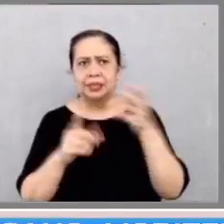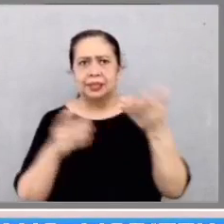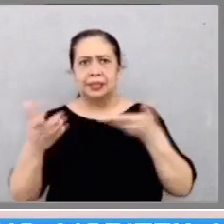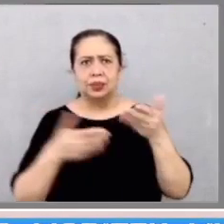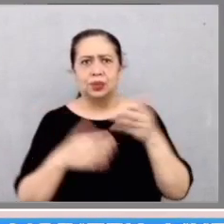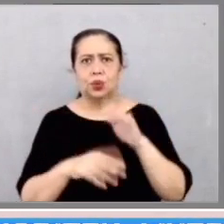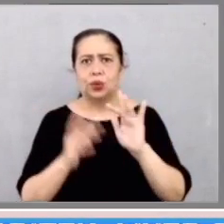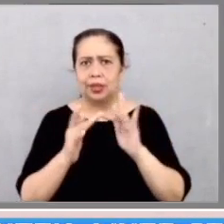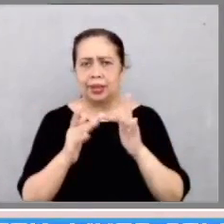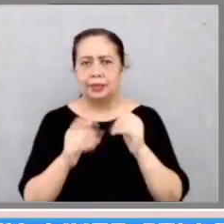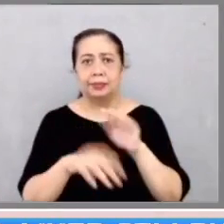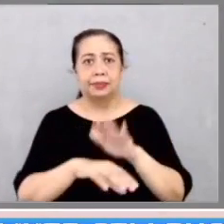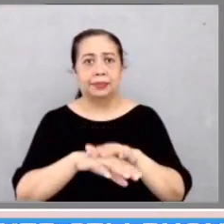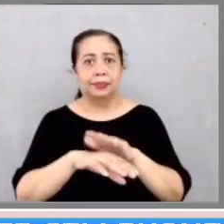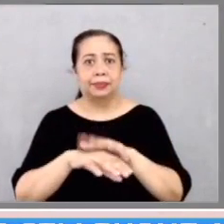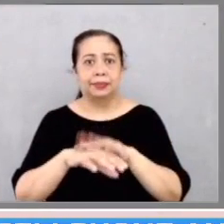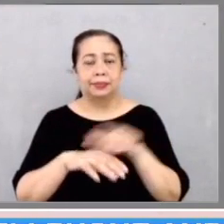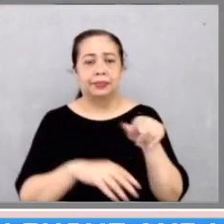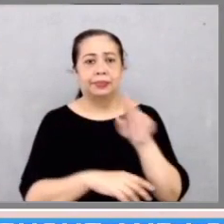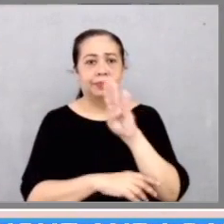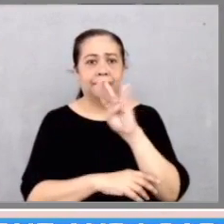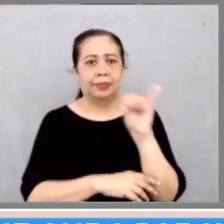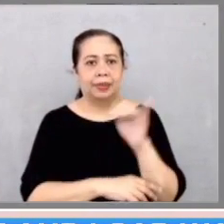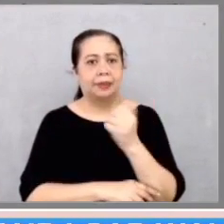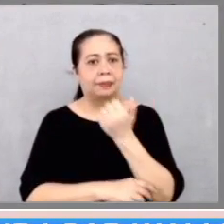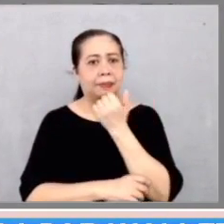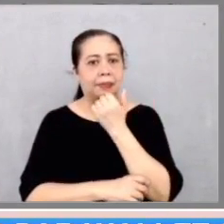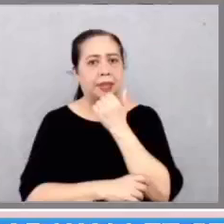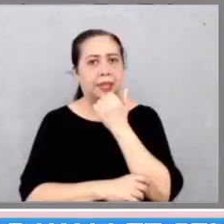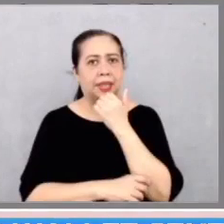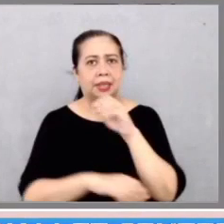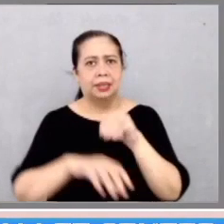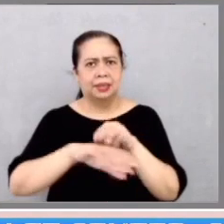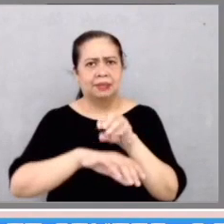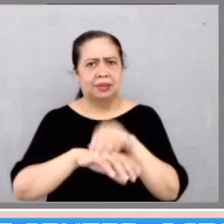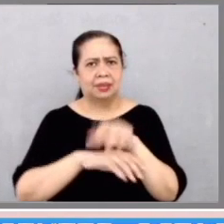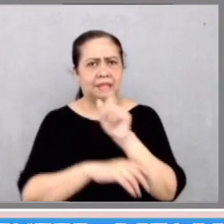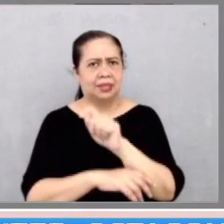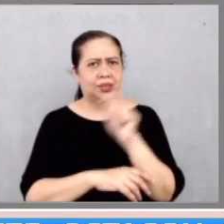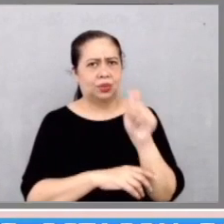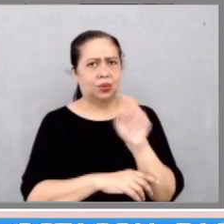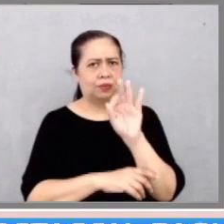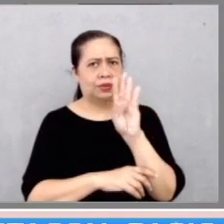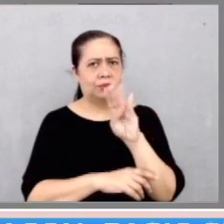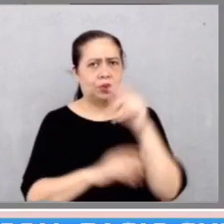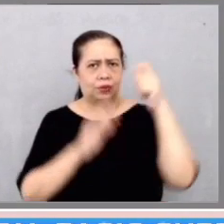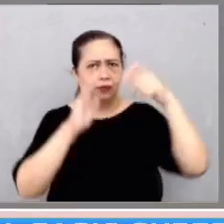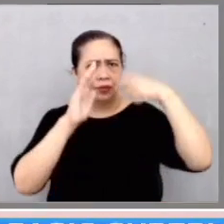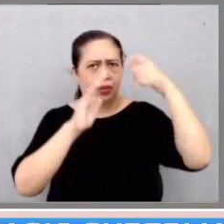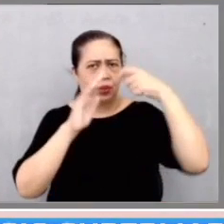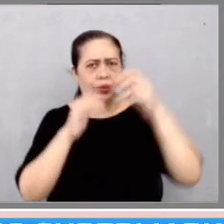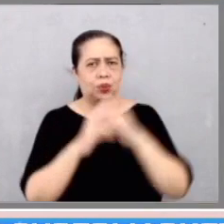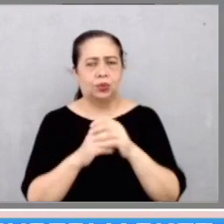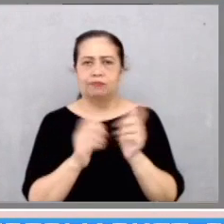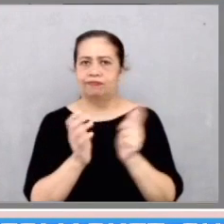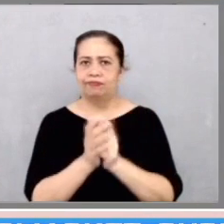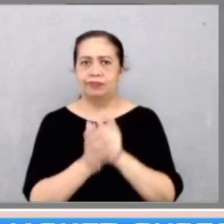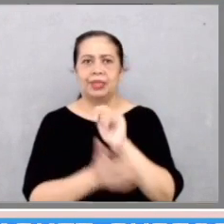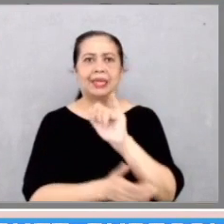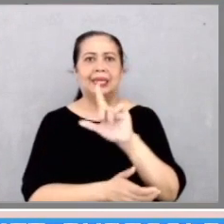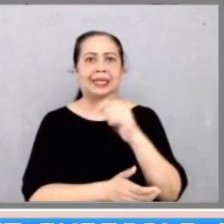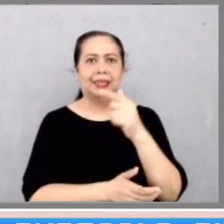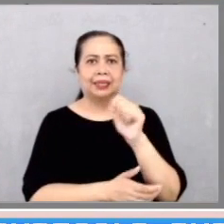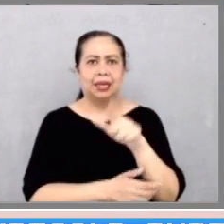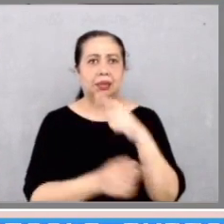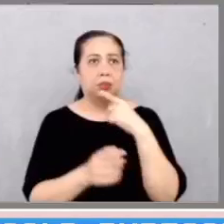kasi ng Bureau of Immigration, mali ang ipinapayo sa ilang TikTok at Facebook videos. Illegal daw ang sinasabing pwedeng